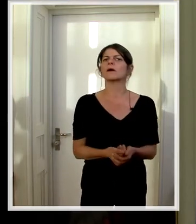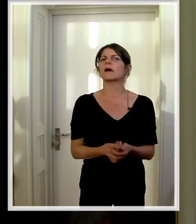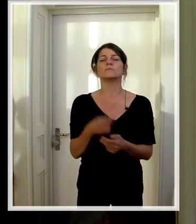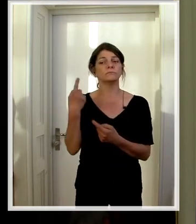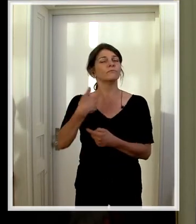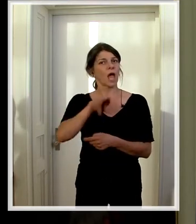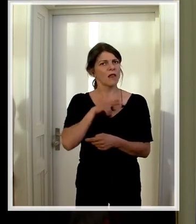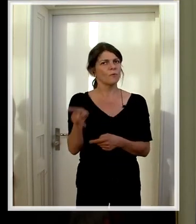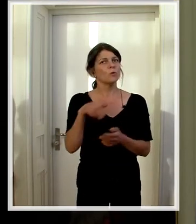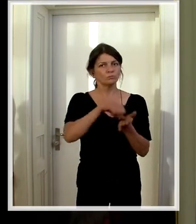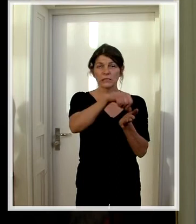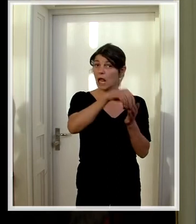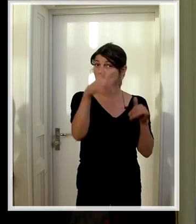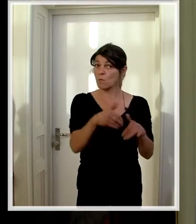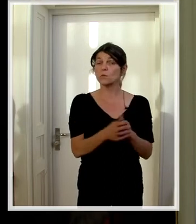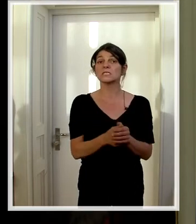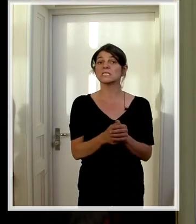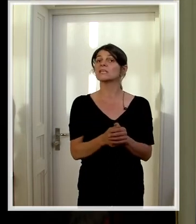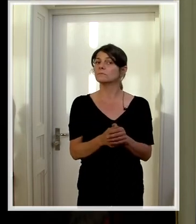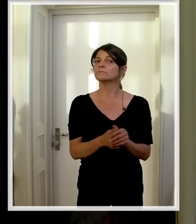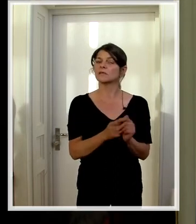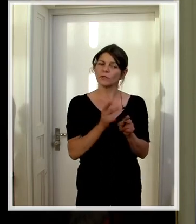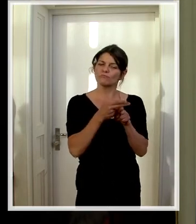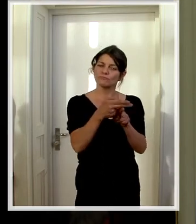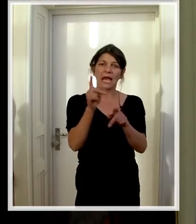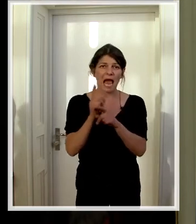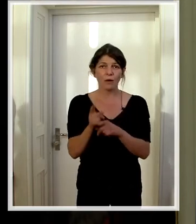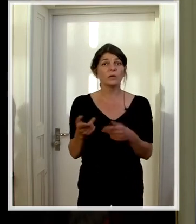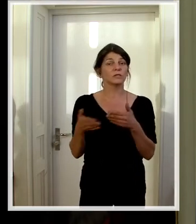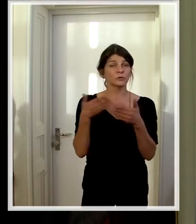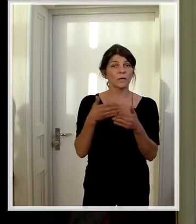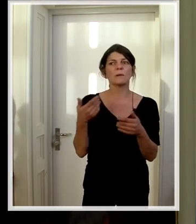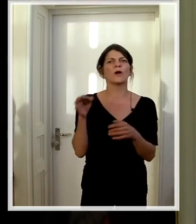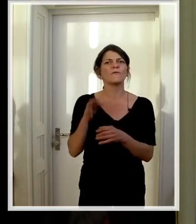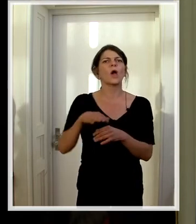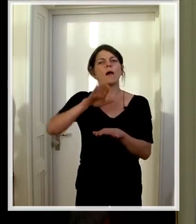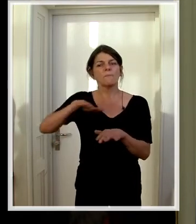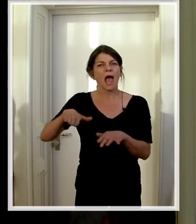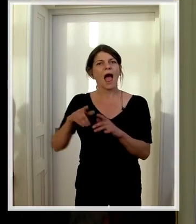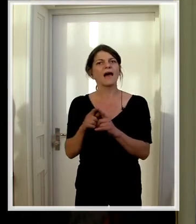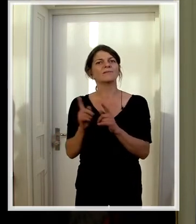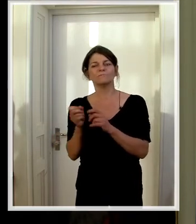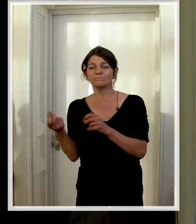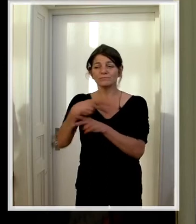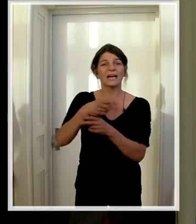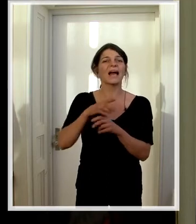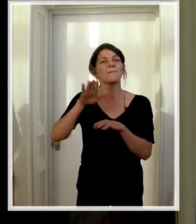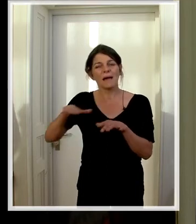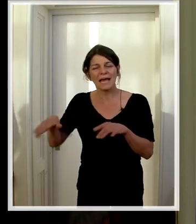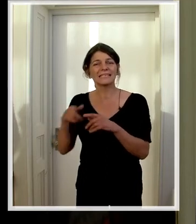dafür verantwortlich ist, um den Unterhalt dort sicherzustellen. Also wir jetzt beispielsweise für Park- und Reiteanlagen, für Parkplätze, die ÖBB, natürlich